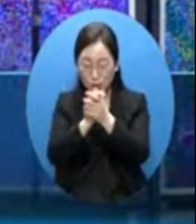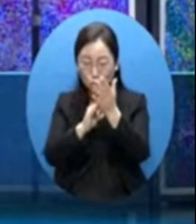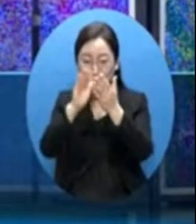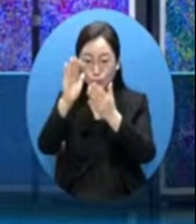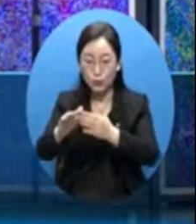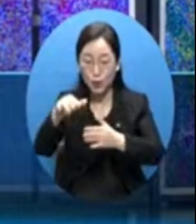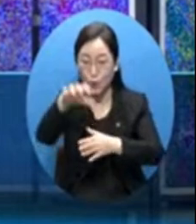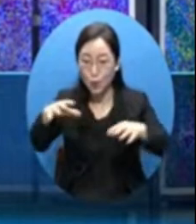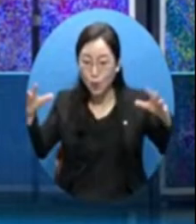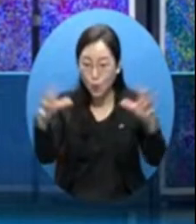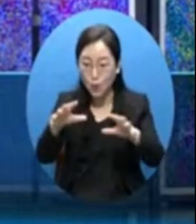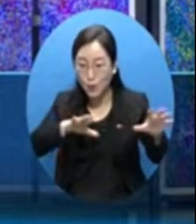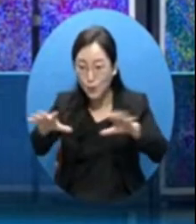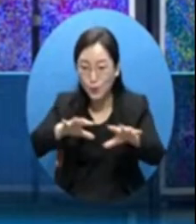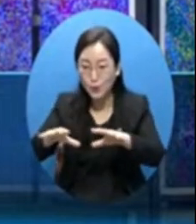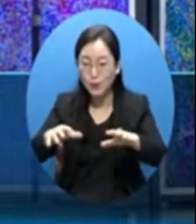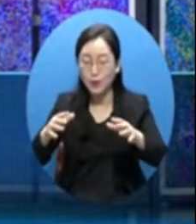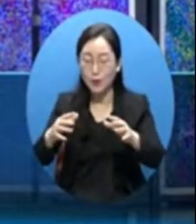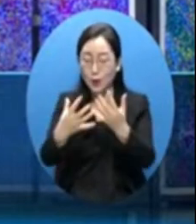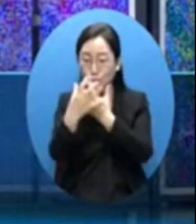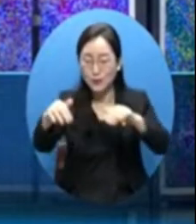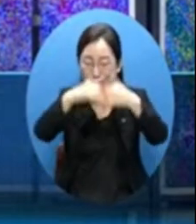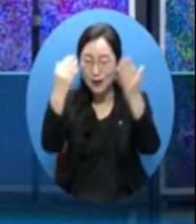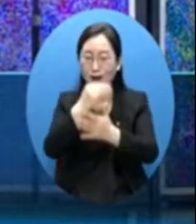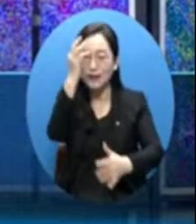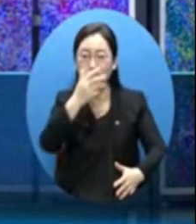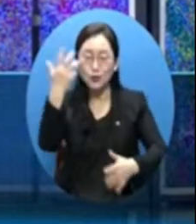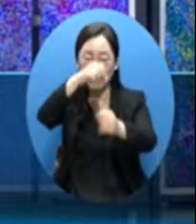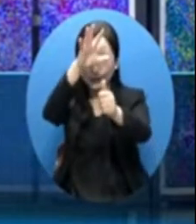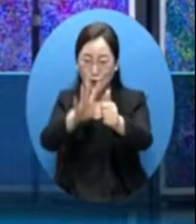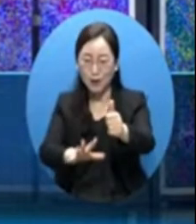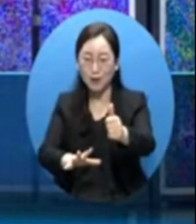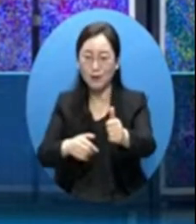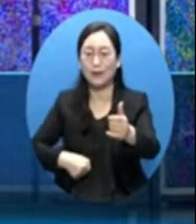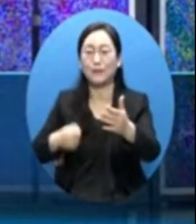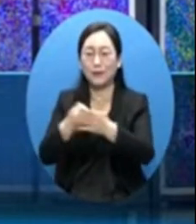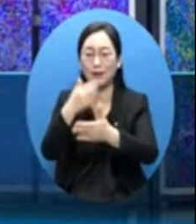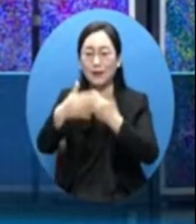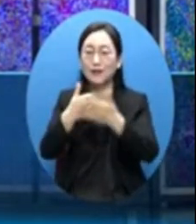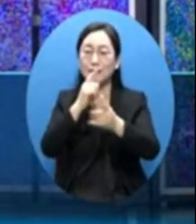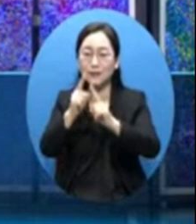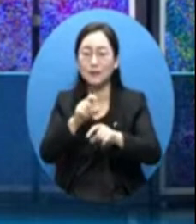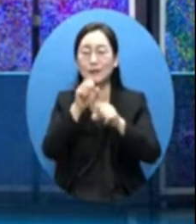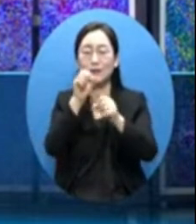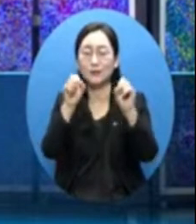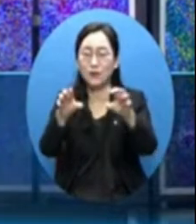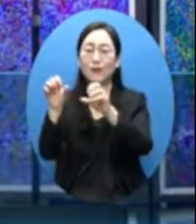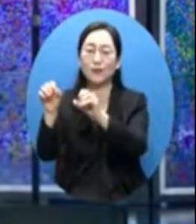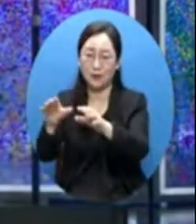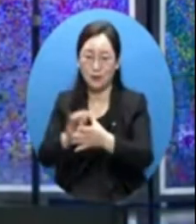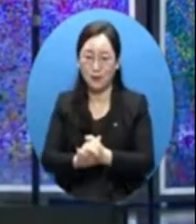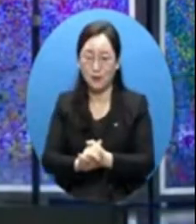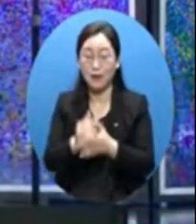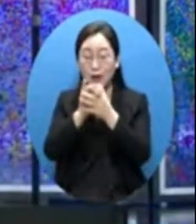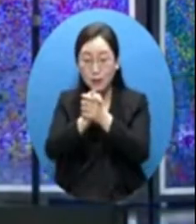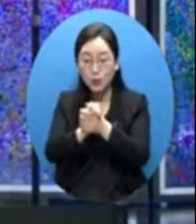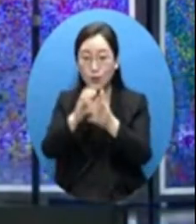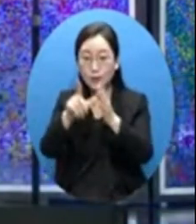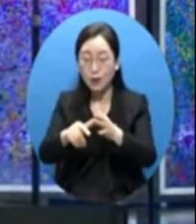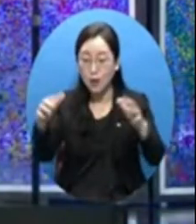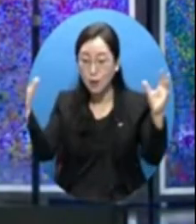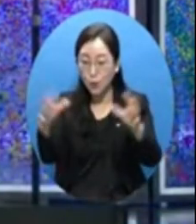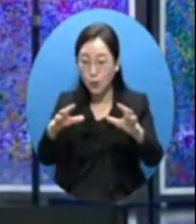것이 진동하더니 무리가 다 성령이 충만하여 담대히 하나님의 말씀을 전하니라. 기도할 때 모인 것이